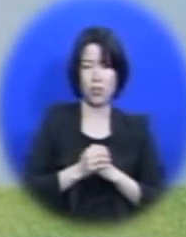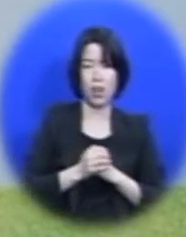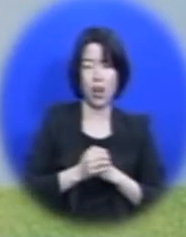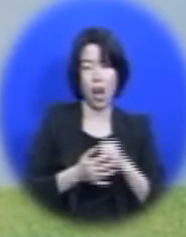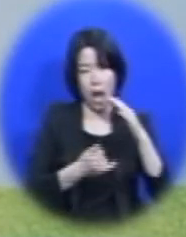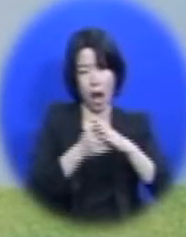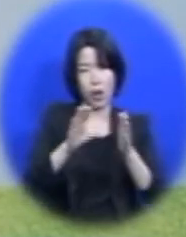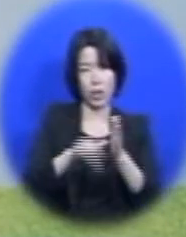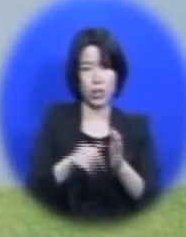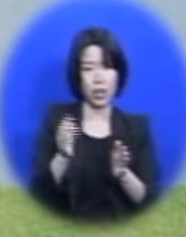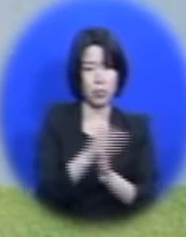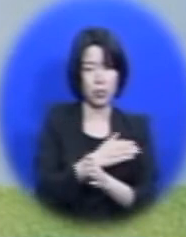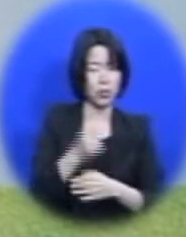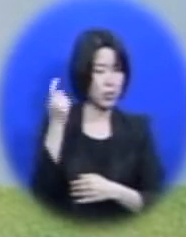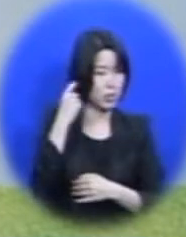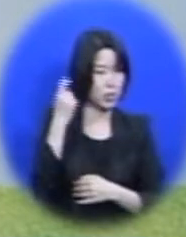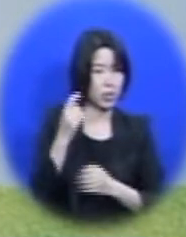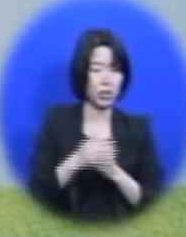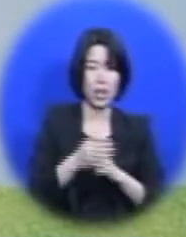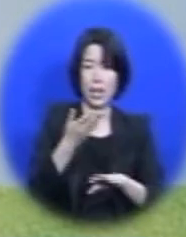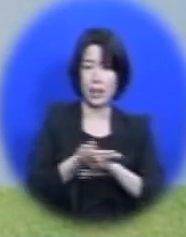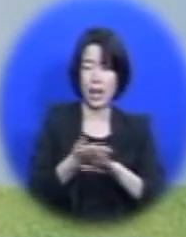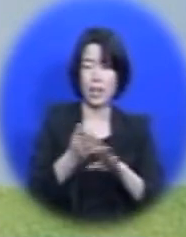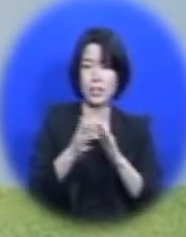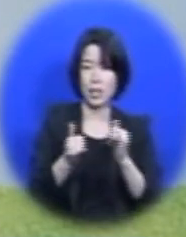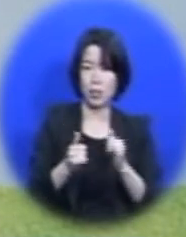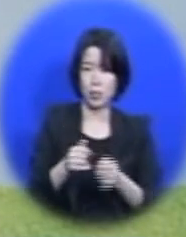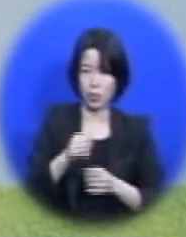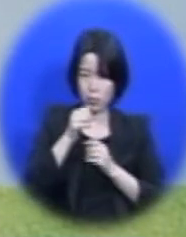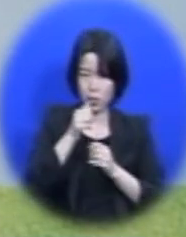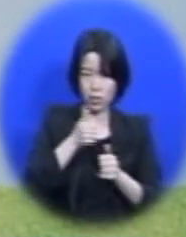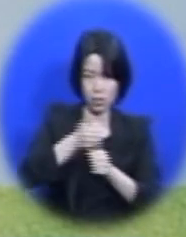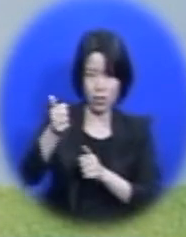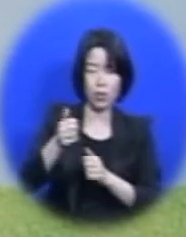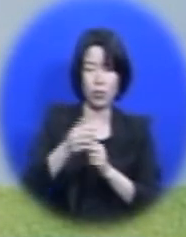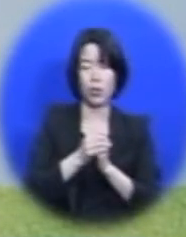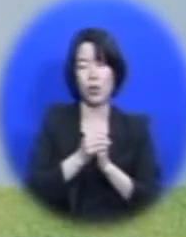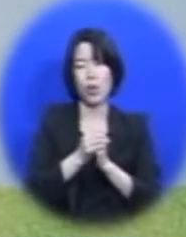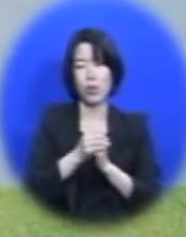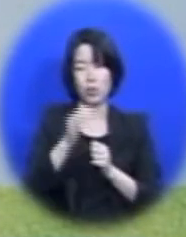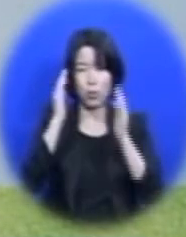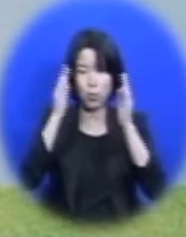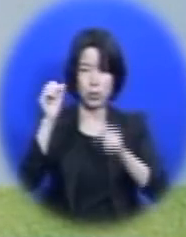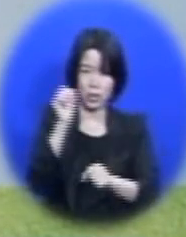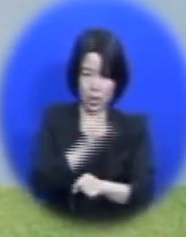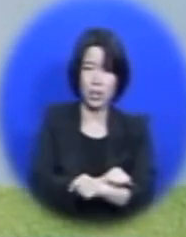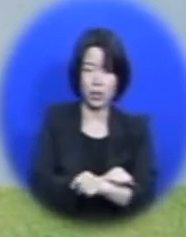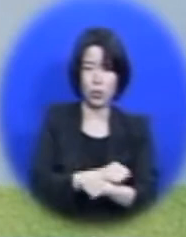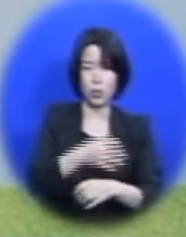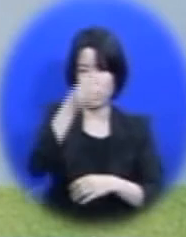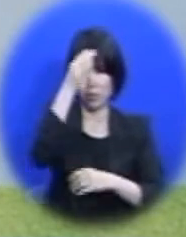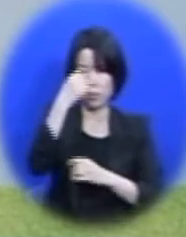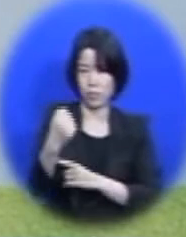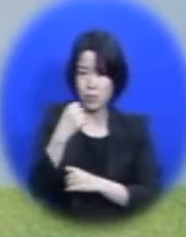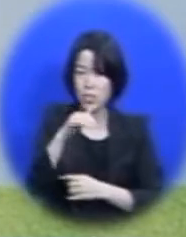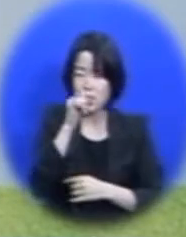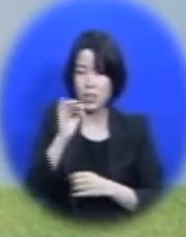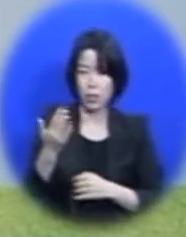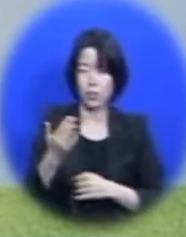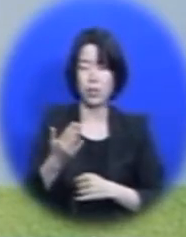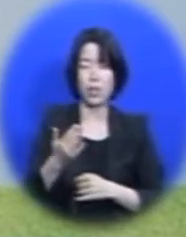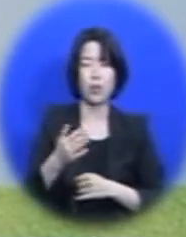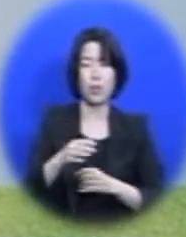어릴 때부터 듣기를 남보다 뛰어야 되고 공부 잘해야 되고 하여튼 능력이 있어야 되고 그래야